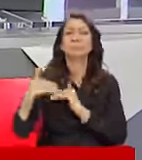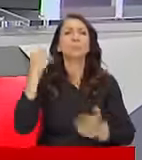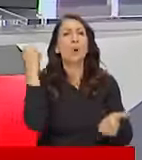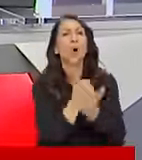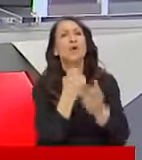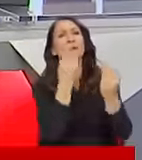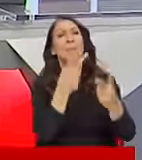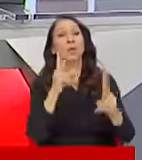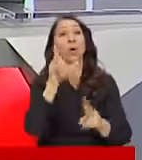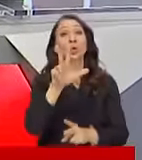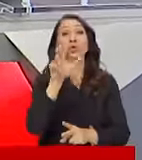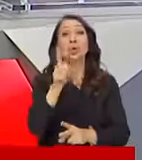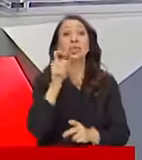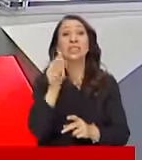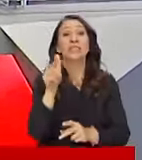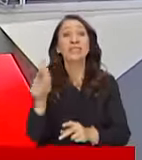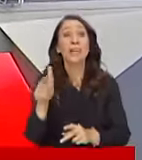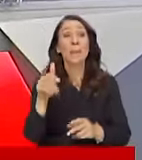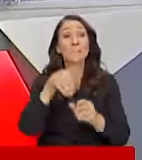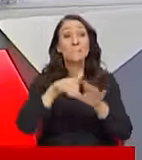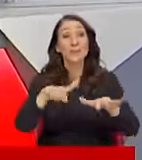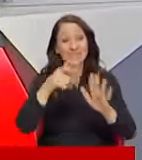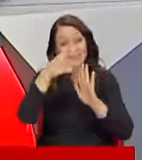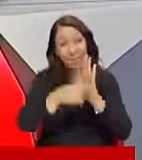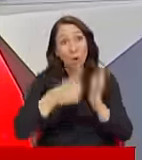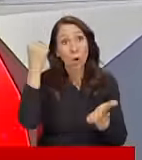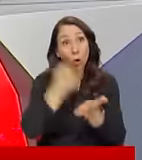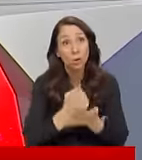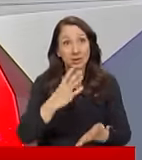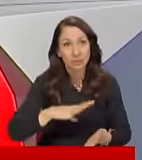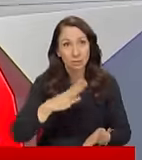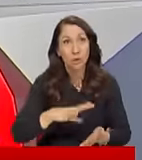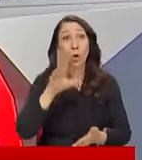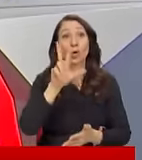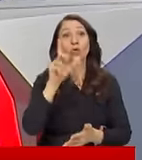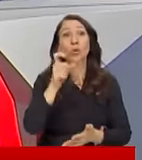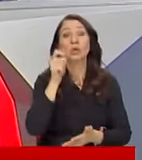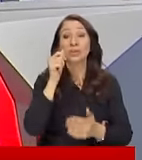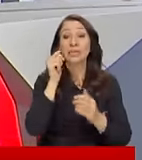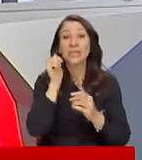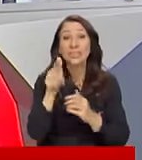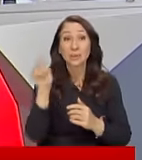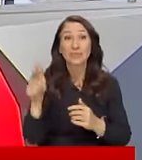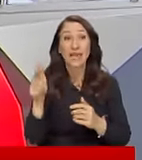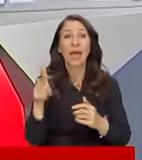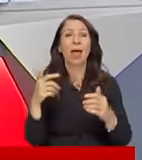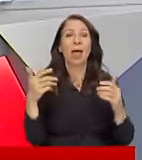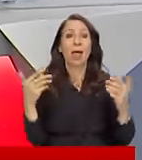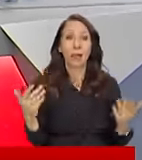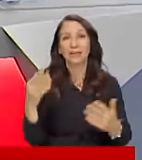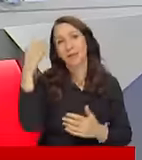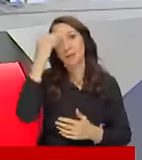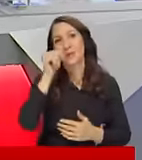verebilir. 39 ilçede meclis listemize oy istiyoruz. 39 ilçemizde elbette